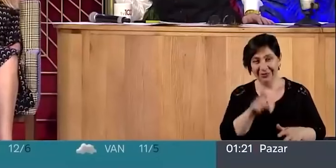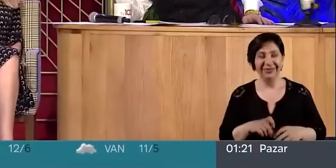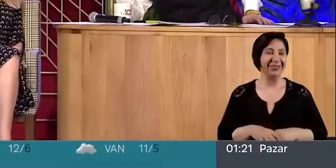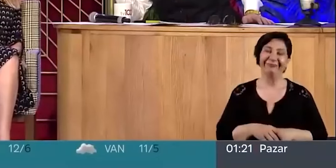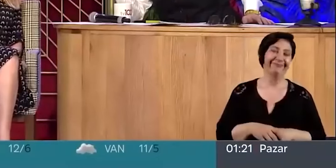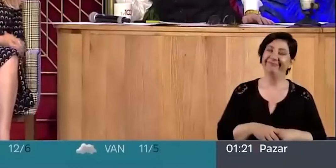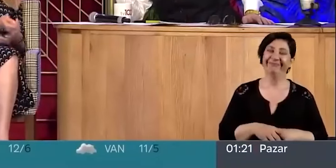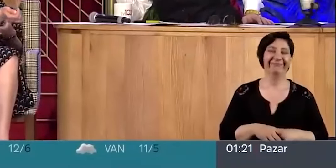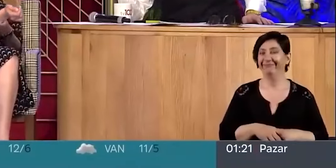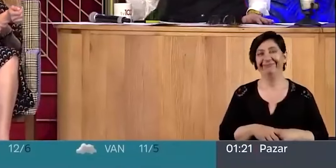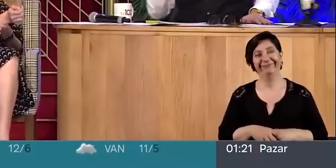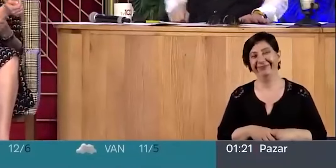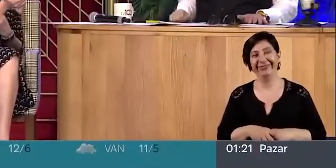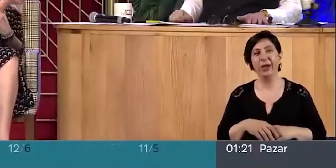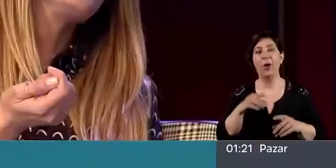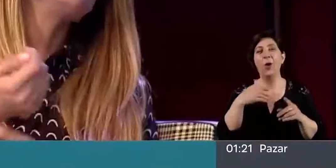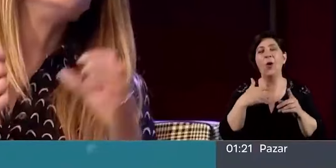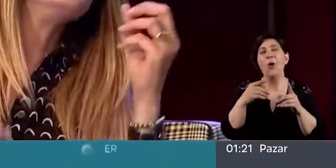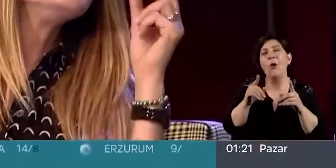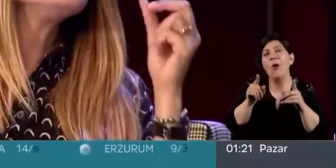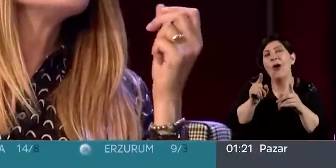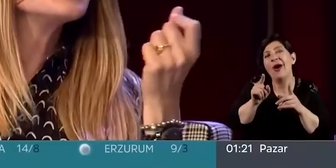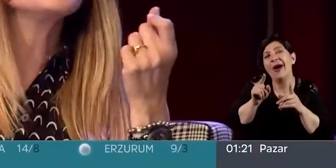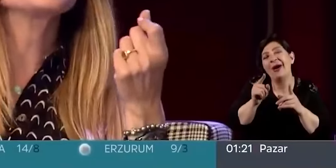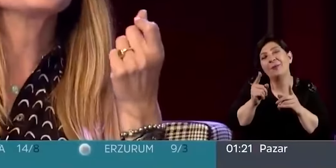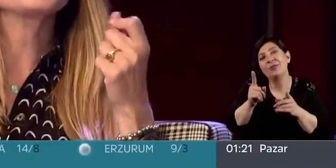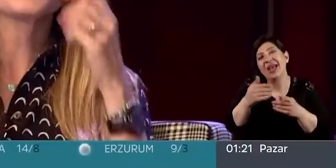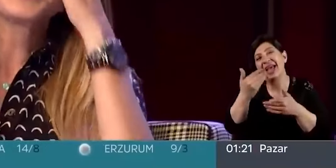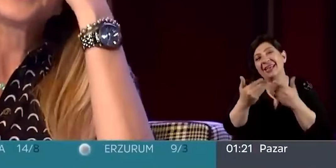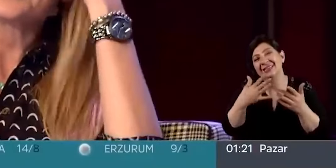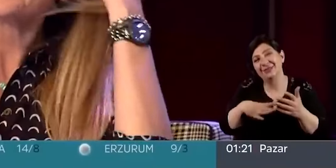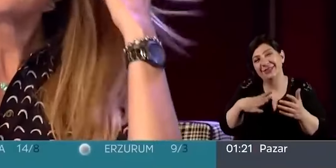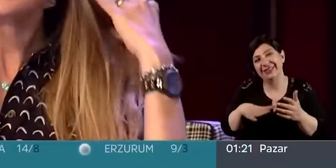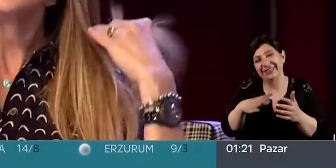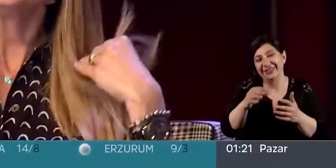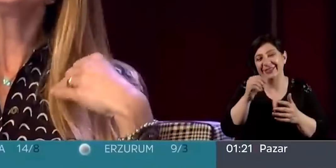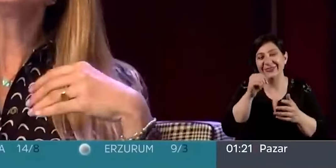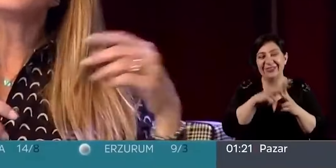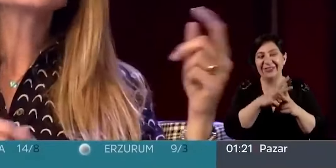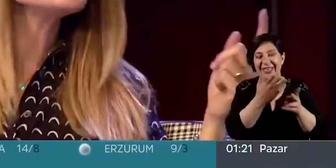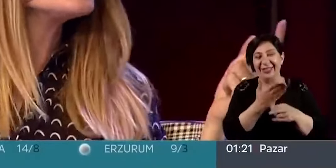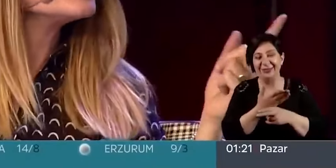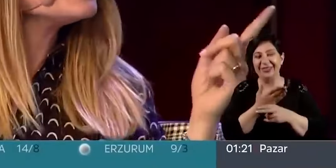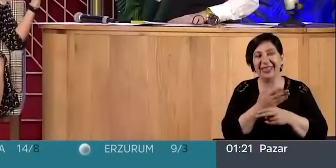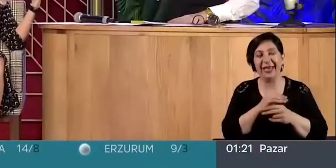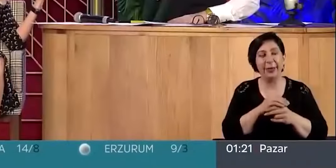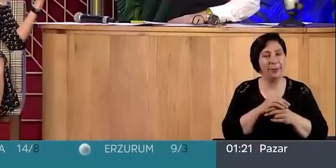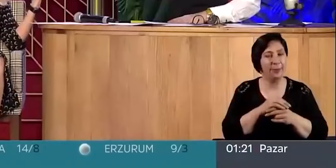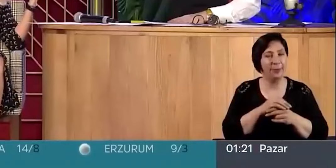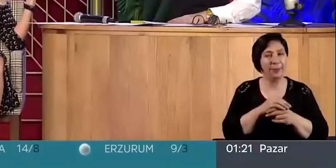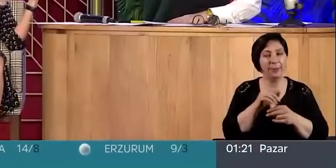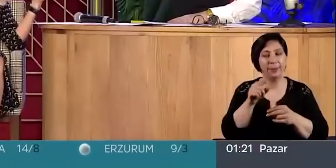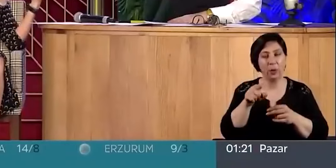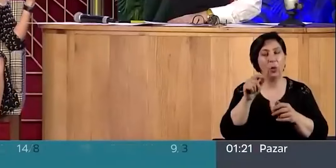Yok, değil. Nasıl ya? Yani öyle şeyler, yani öyle, şimdi şunu anlatmaya çalışıyorum. Su faturası çıkmış. Şimdi bazı şeyleri biz o gün